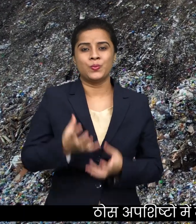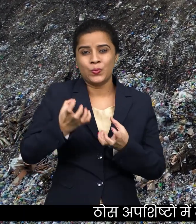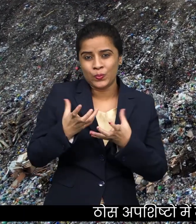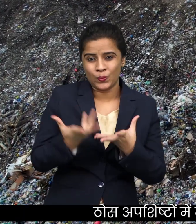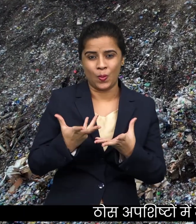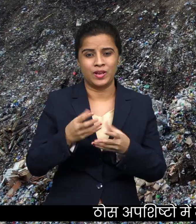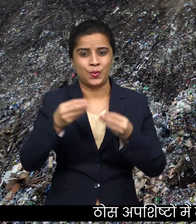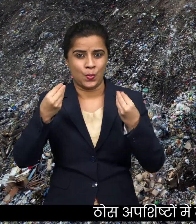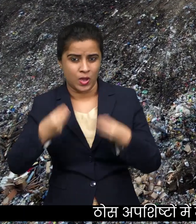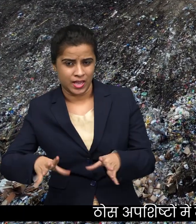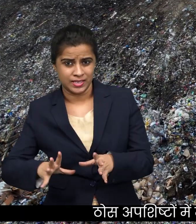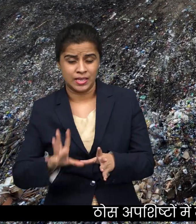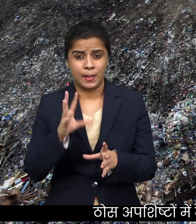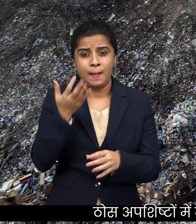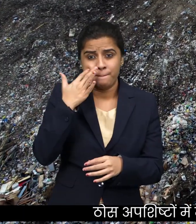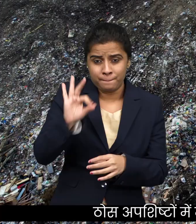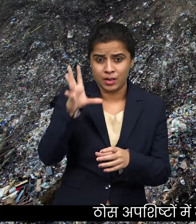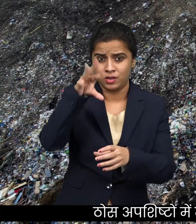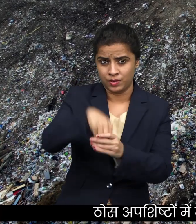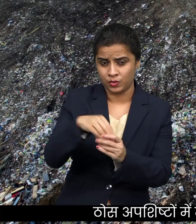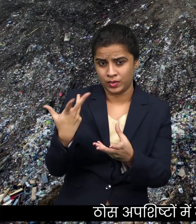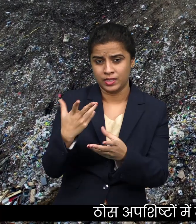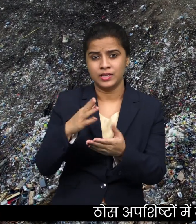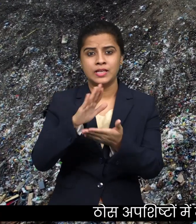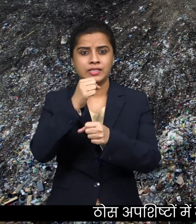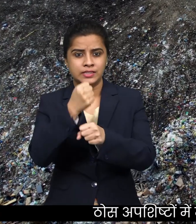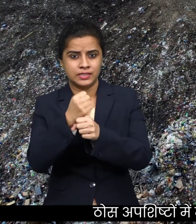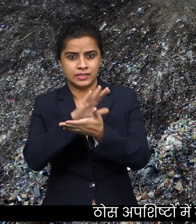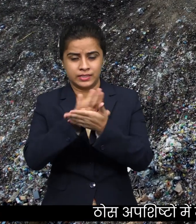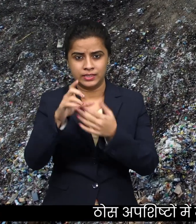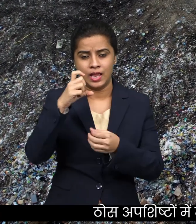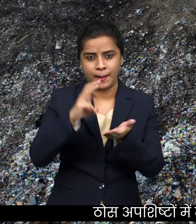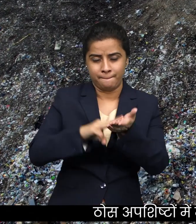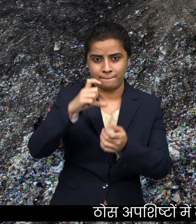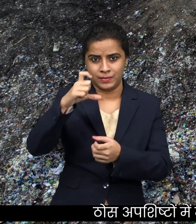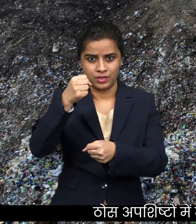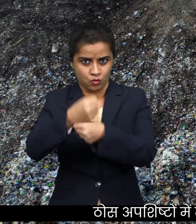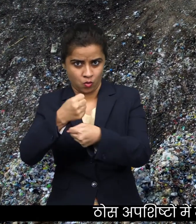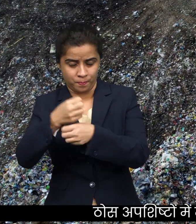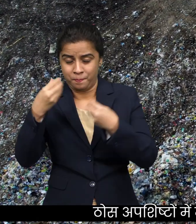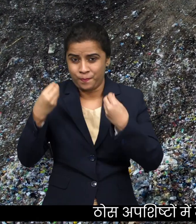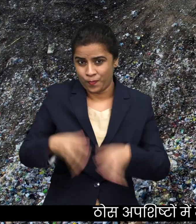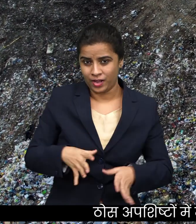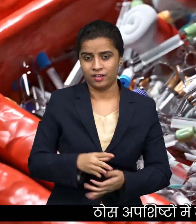ठोस अपशिष्टों में मुख्यतः नगरीय अपशिष्ट, अस्पताल अपशिष्ट,